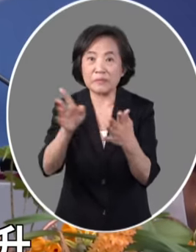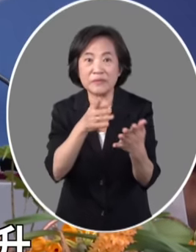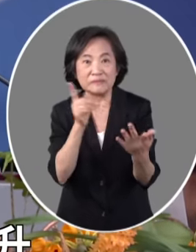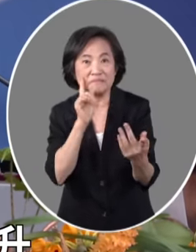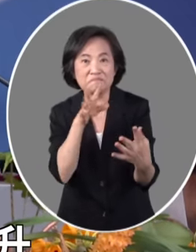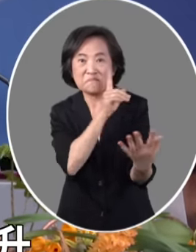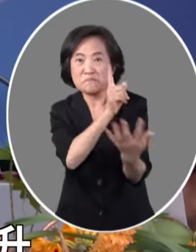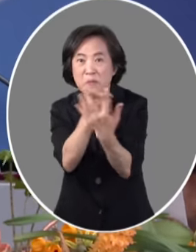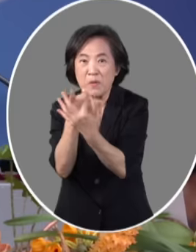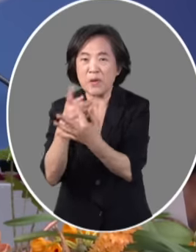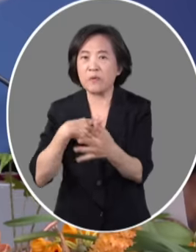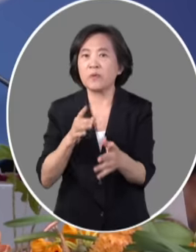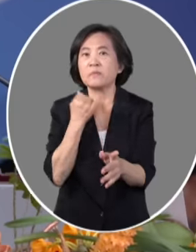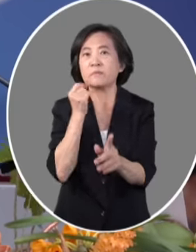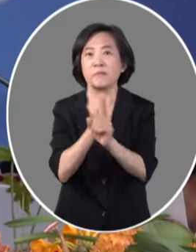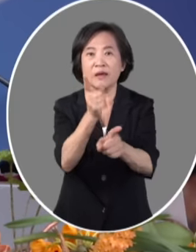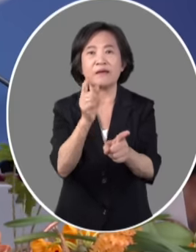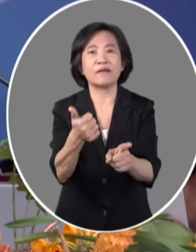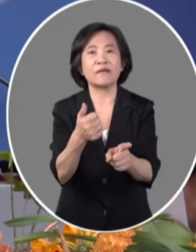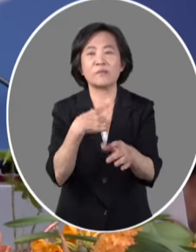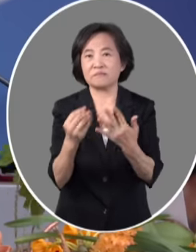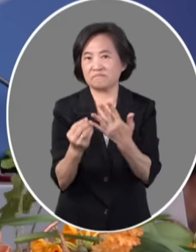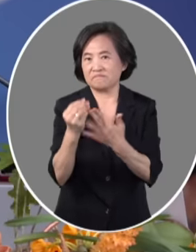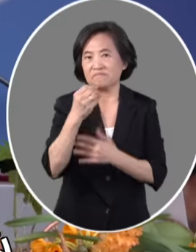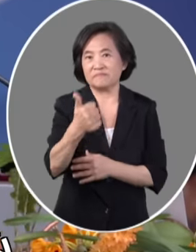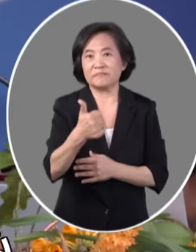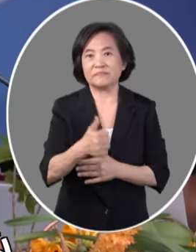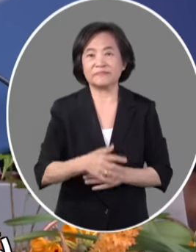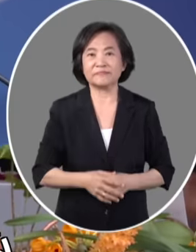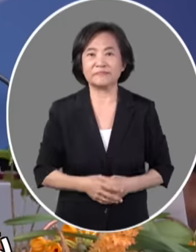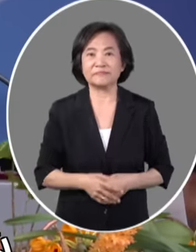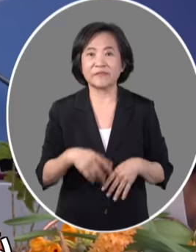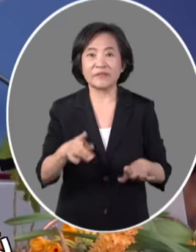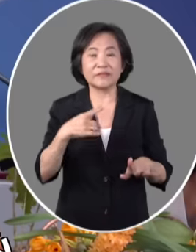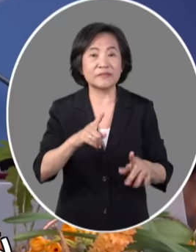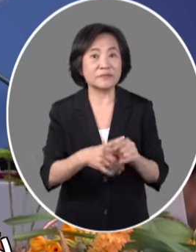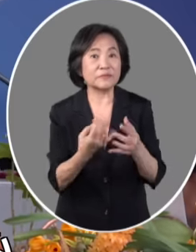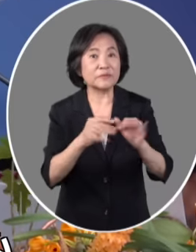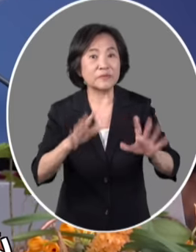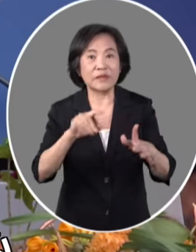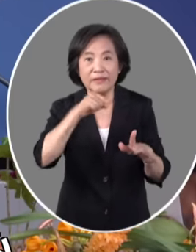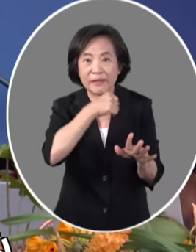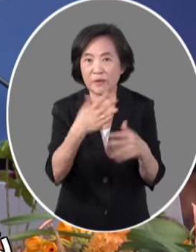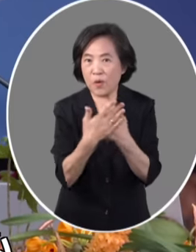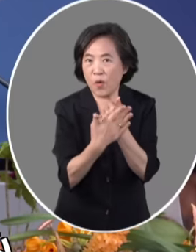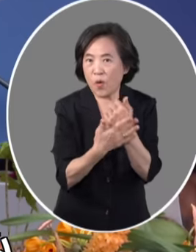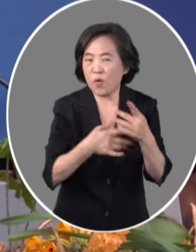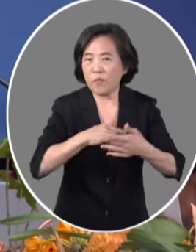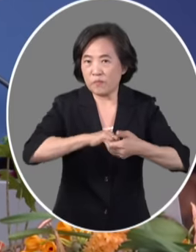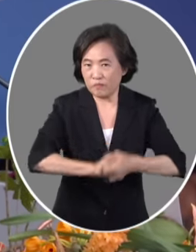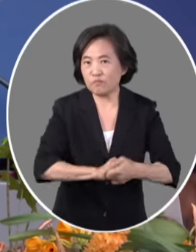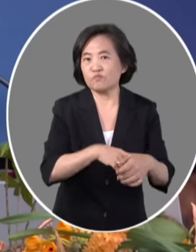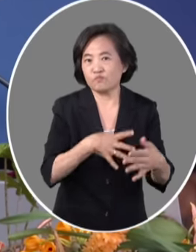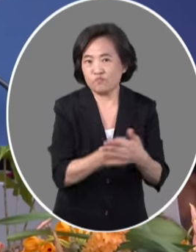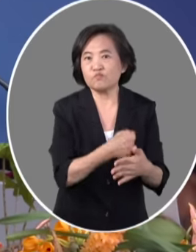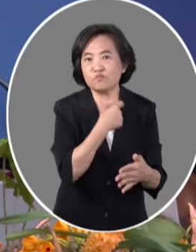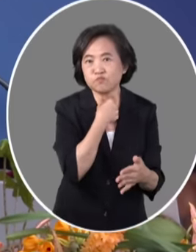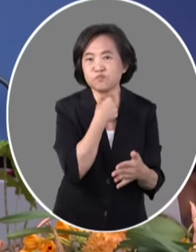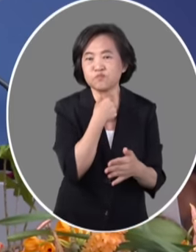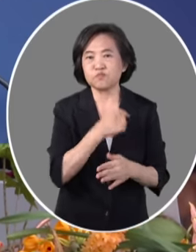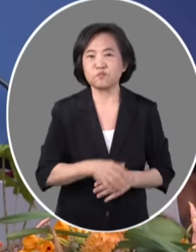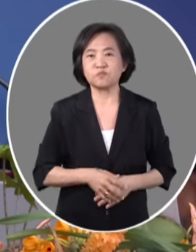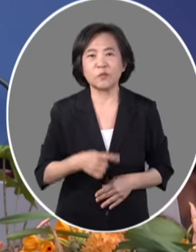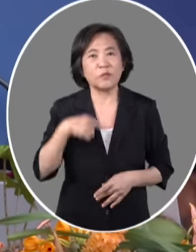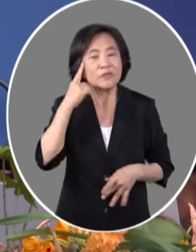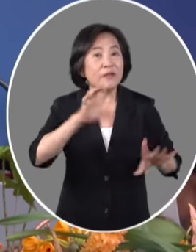上提升，我们更再次展现守护中华民国台湾的决心。我相信